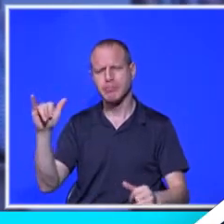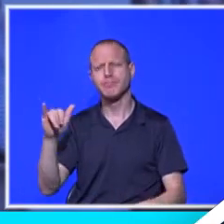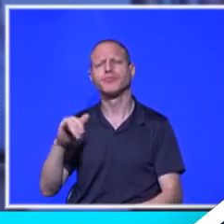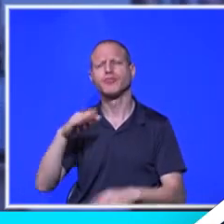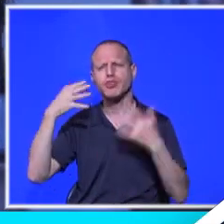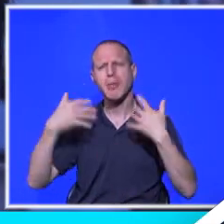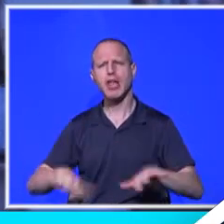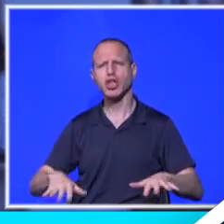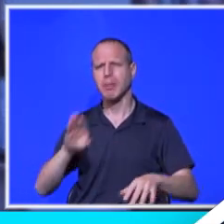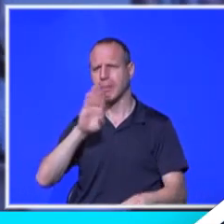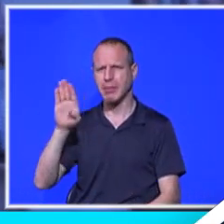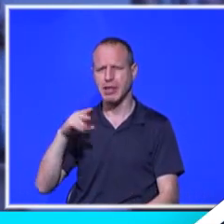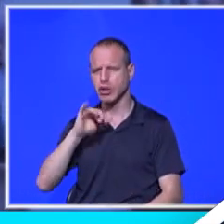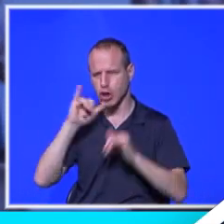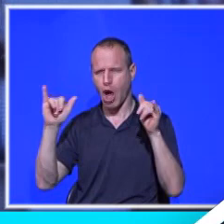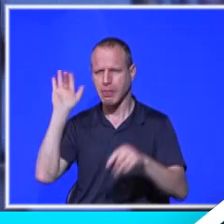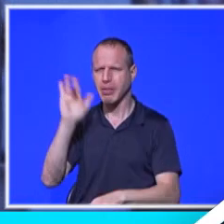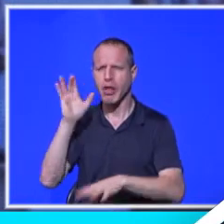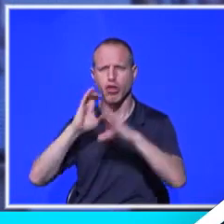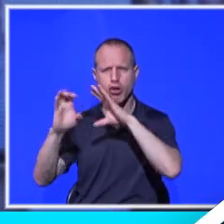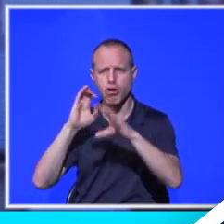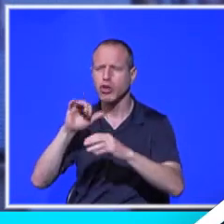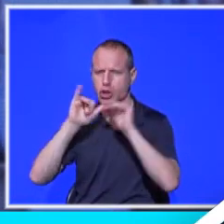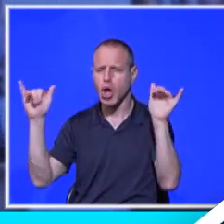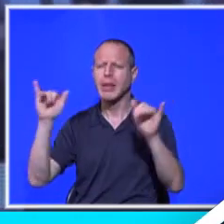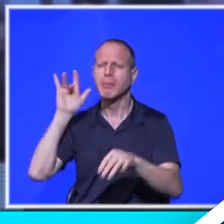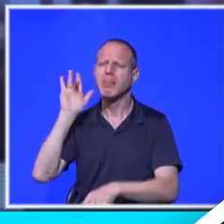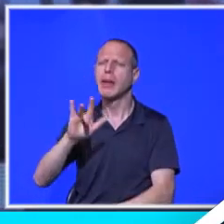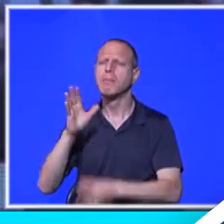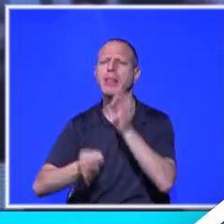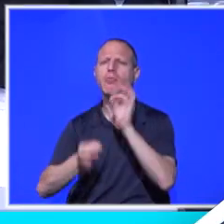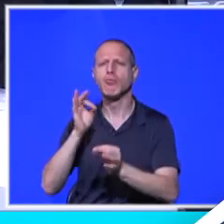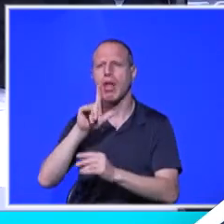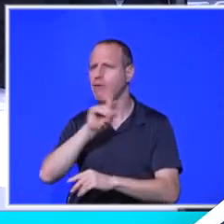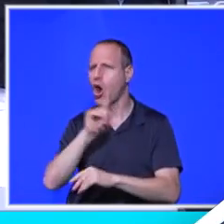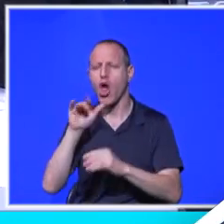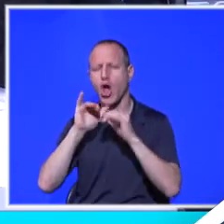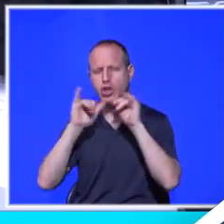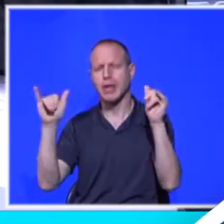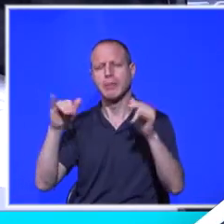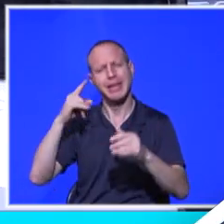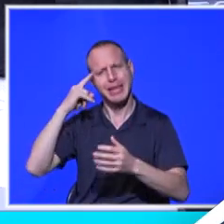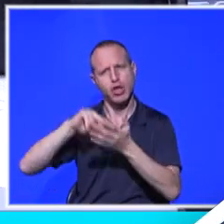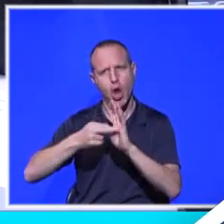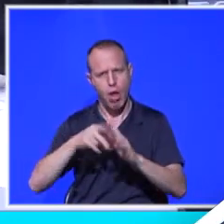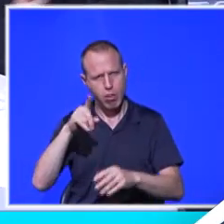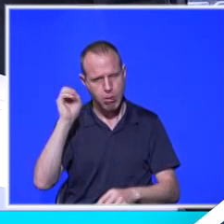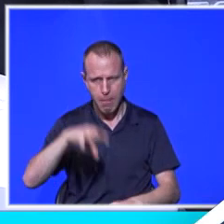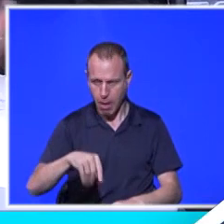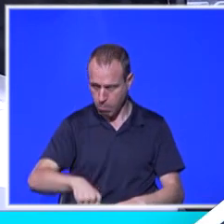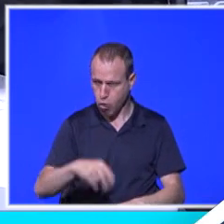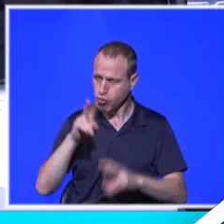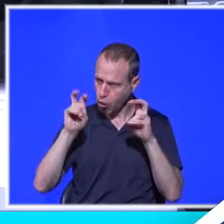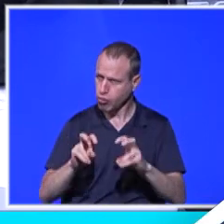שבעצם מחלישים את נתניהו, צועקים נגד התקשורת, צועקים נגד בתי המשפט, אבל לא צועקים אידיאולוגיה. אתה פה, פה יושב, אומר לי באופן